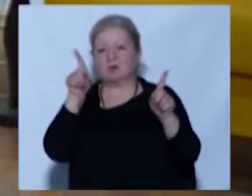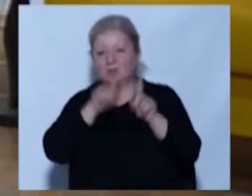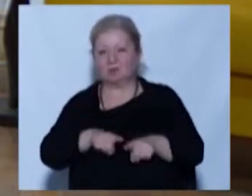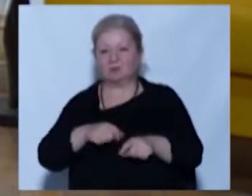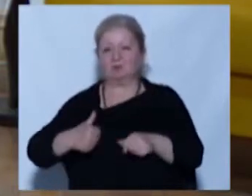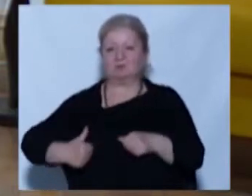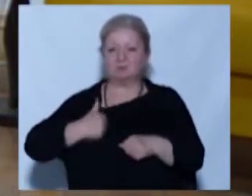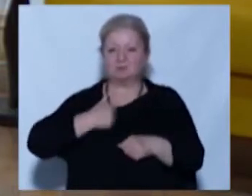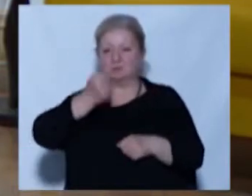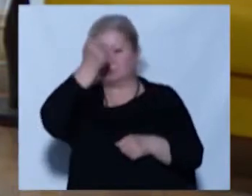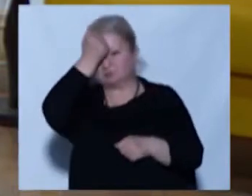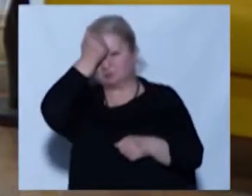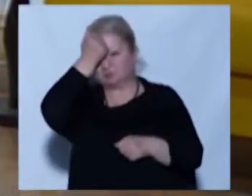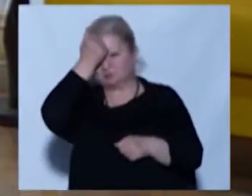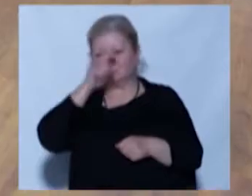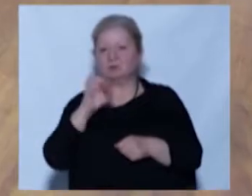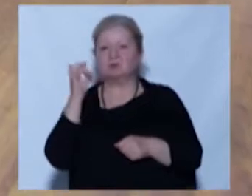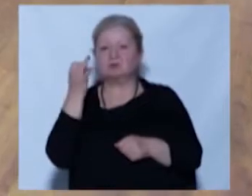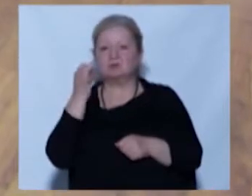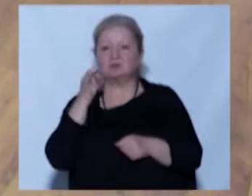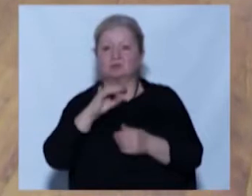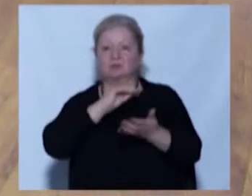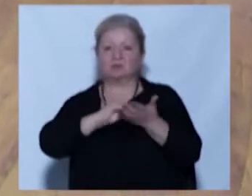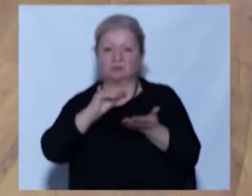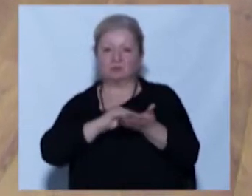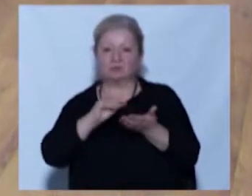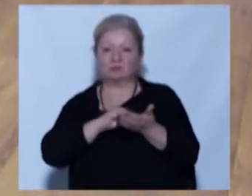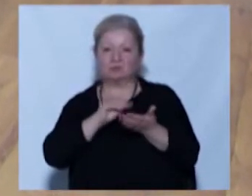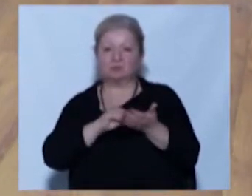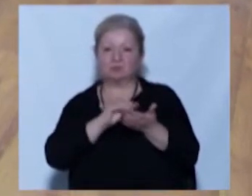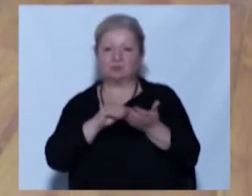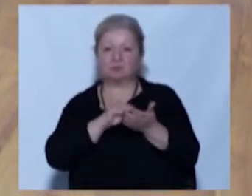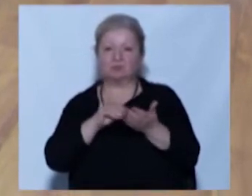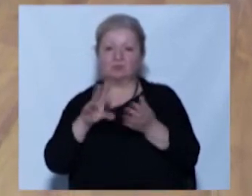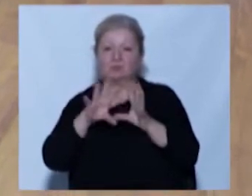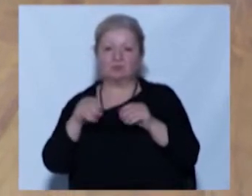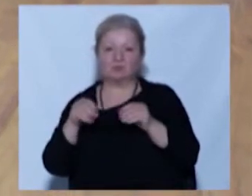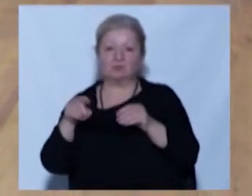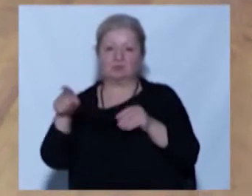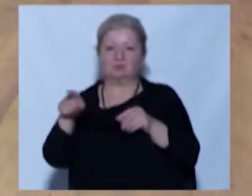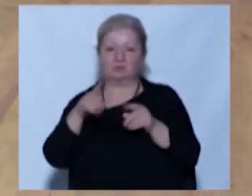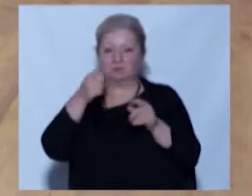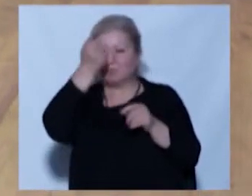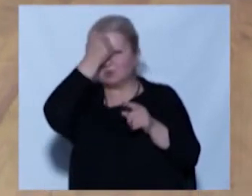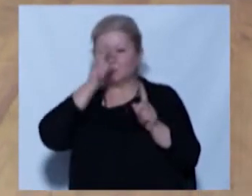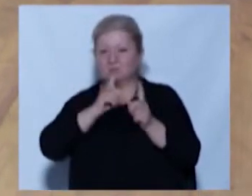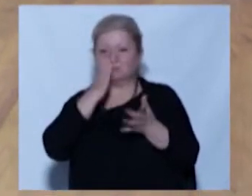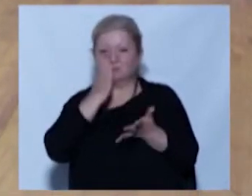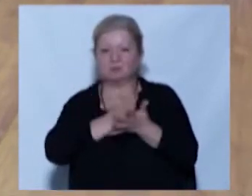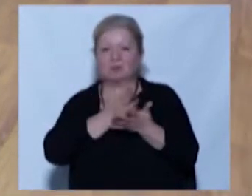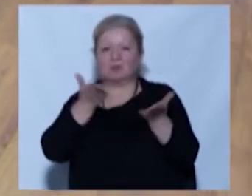საქმეებს. Ღირსეულს ხსოვნისათვის. Ისტორიული თხრობა კი კრებს ყველაფერს,